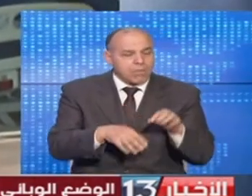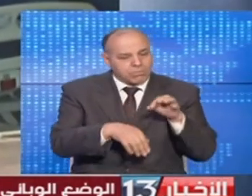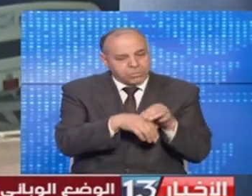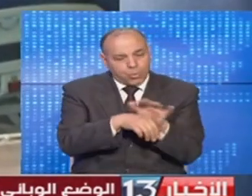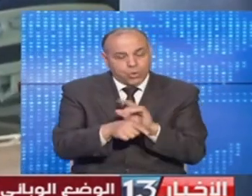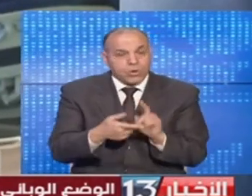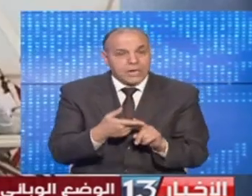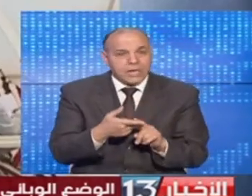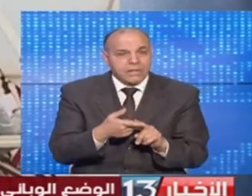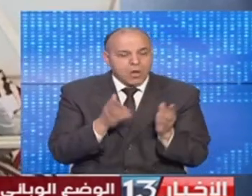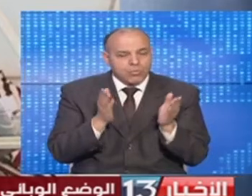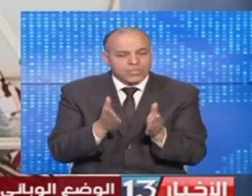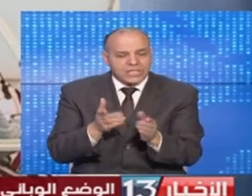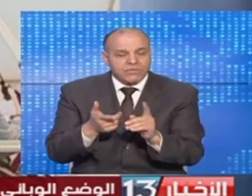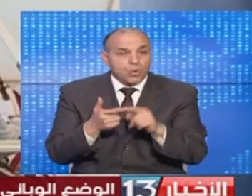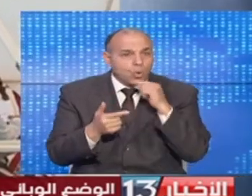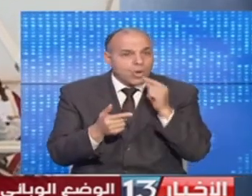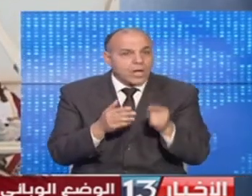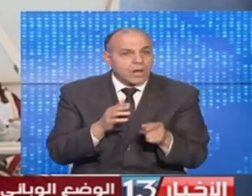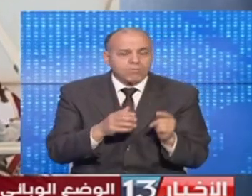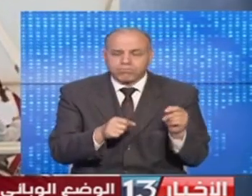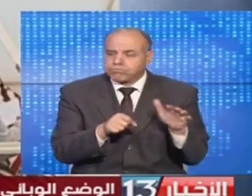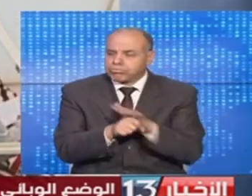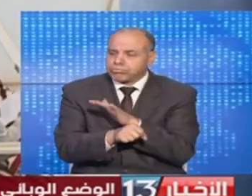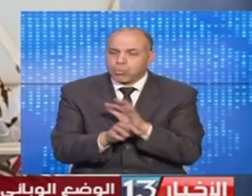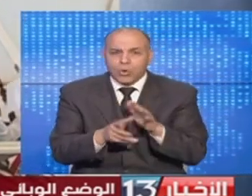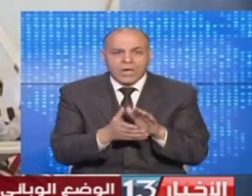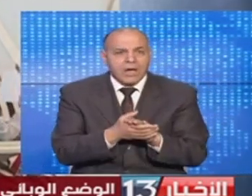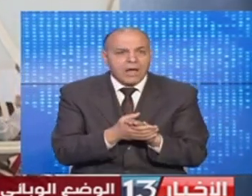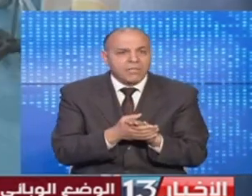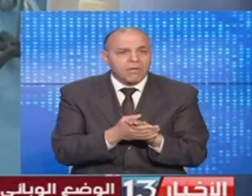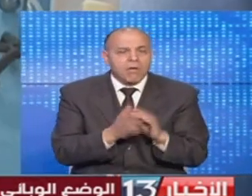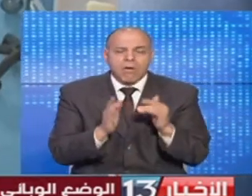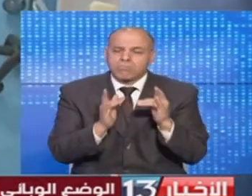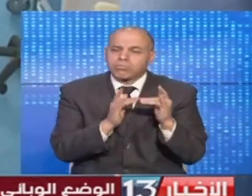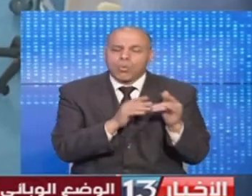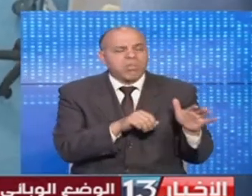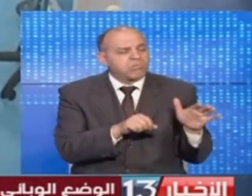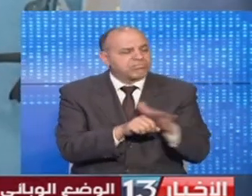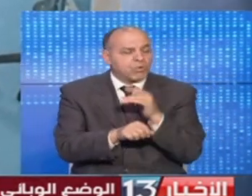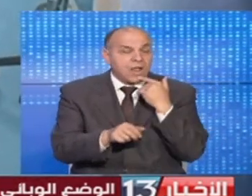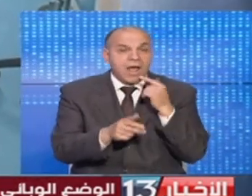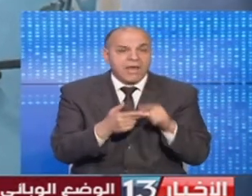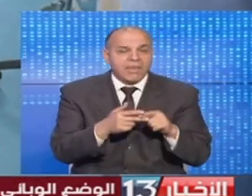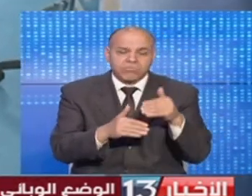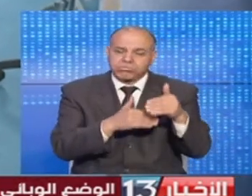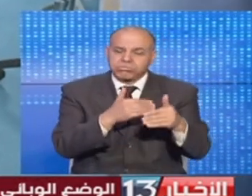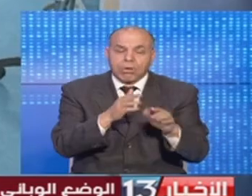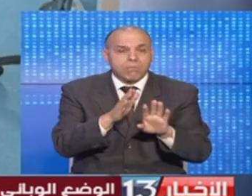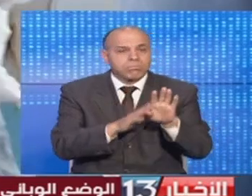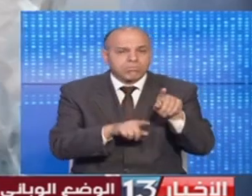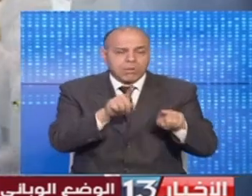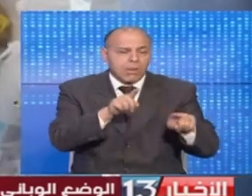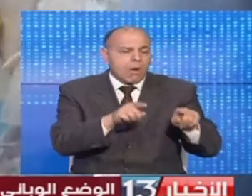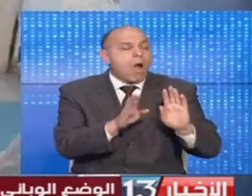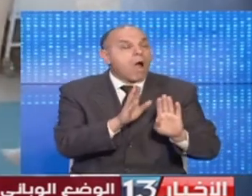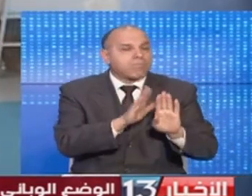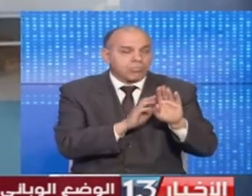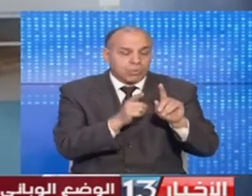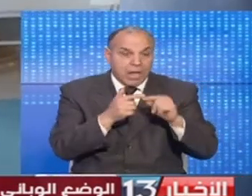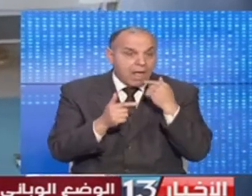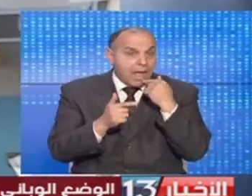كورونا بالمستشفيات امتلاء قارب طاقه استيعابها القصوى وتجاوزها في بعض المناطق